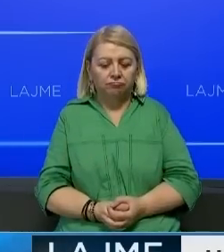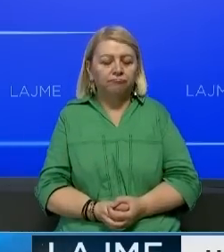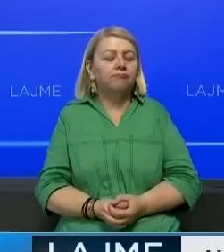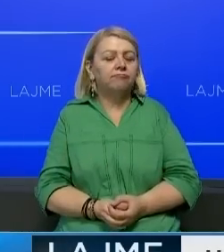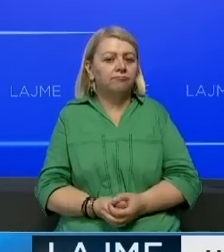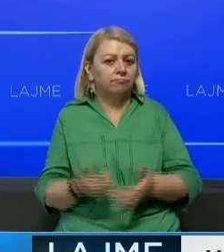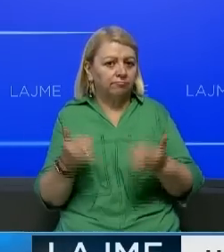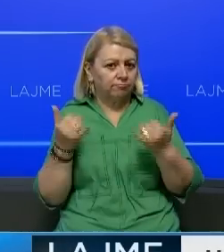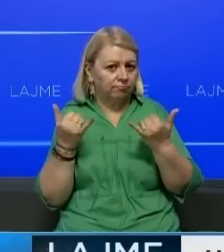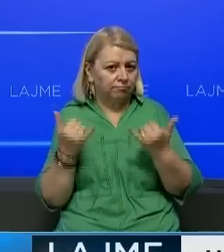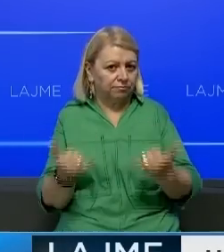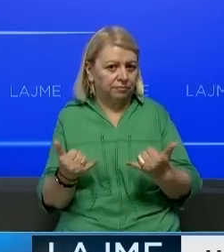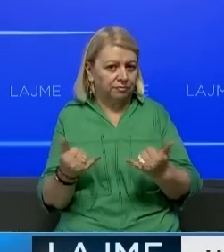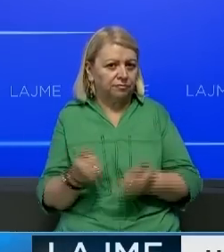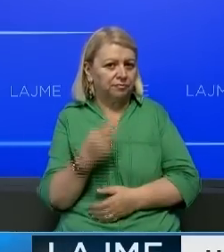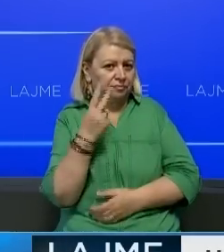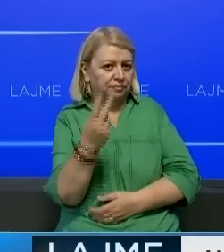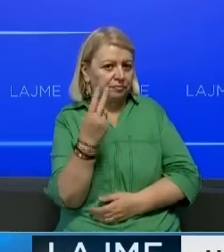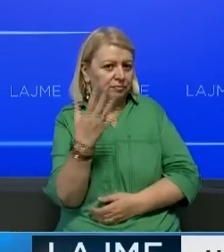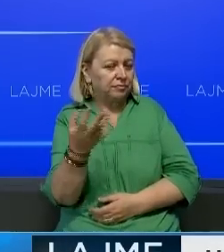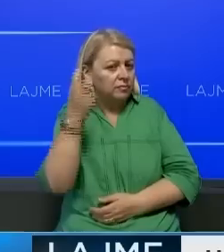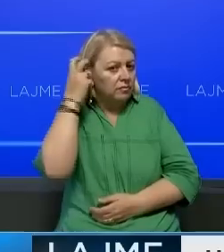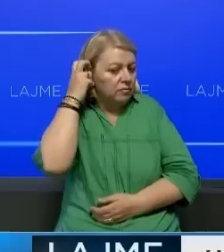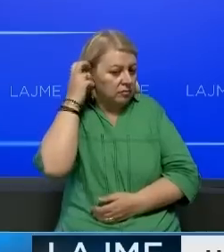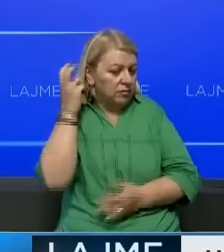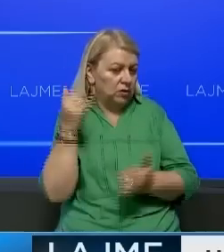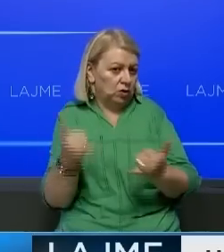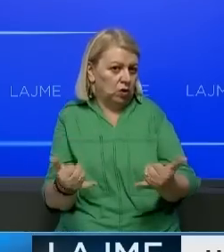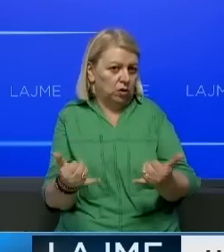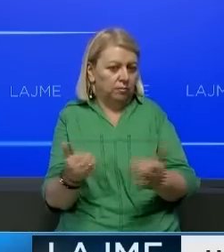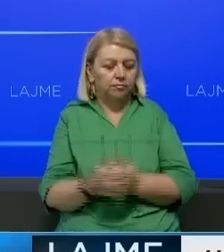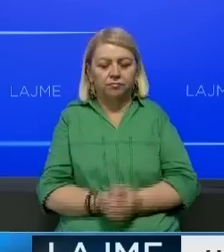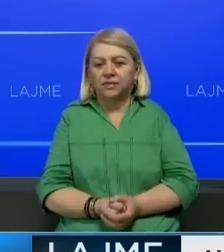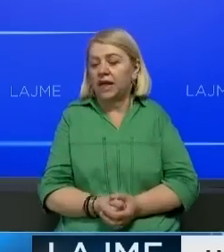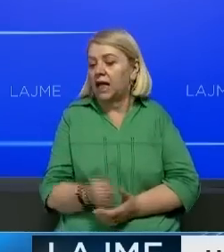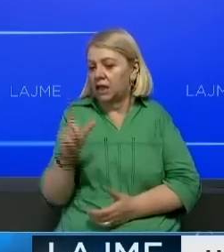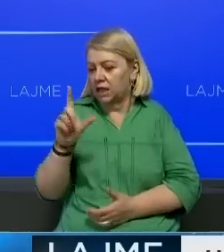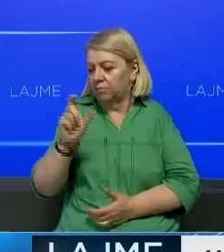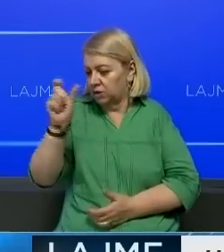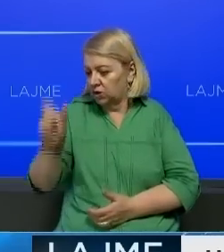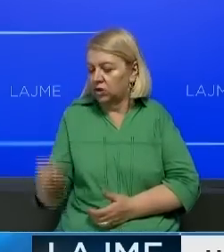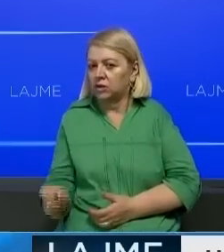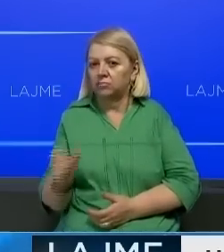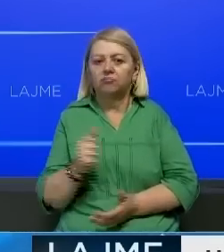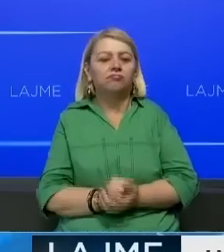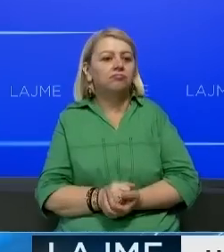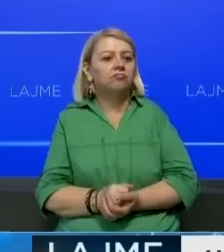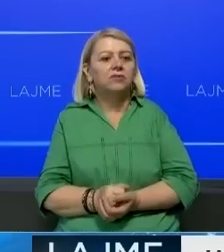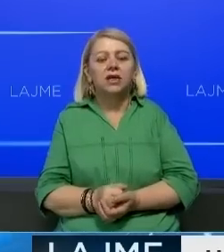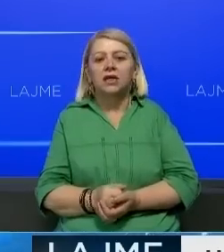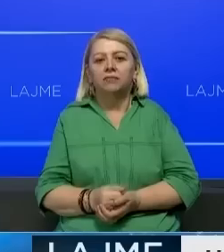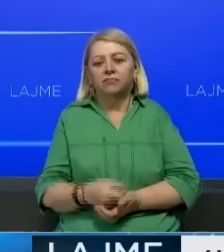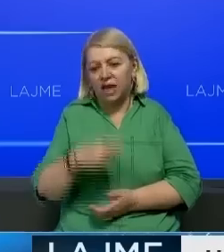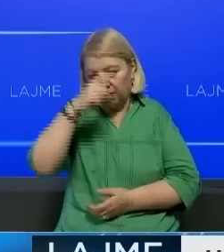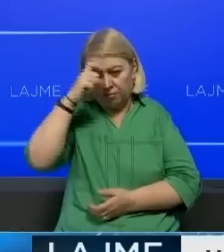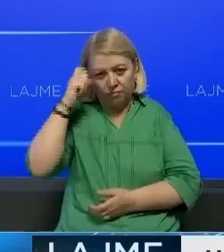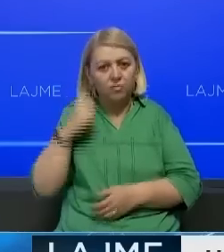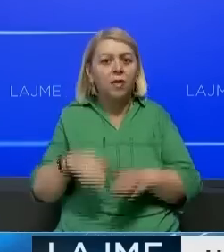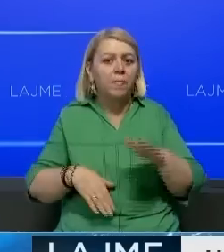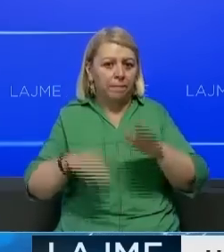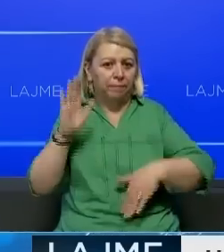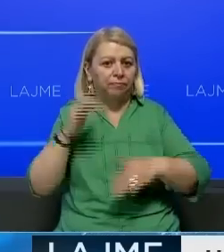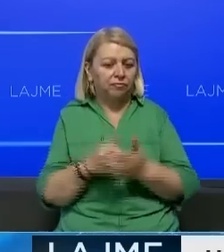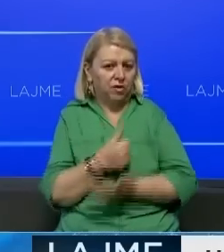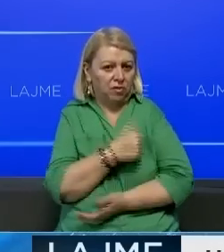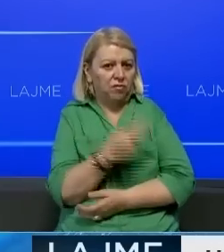deri me 25 qershor, pra sot. Lapashtica shtoi se pritshmërit për këtë sezon janë më të mëdha se 2